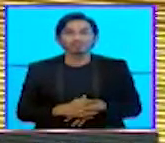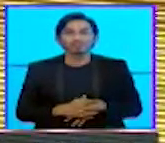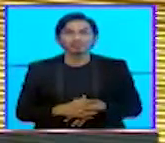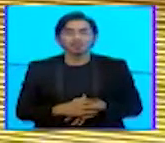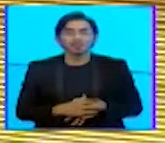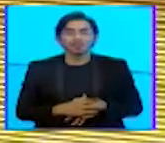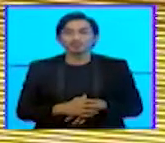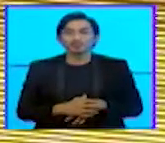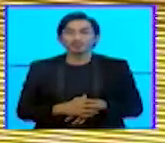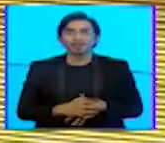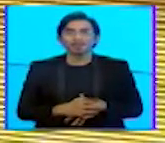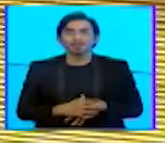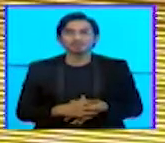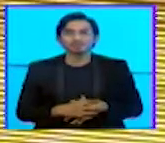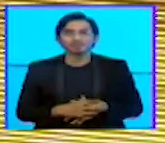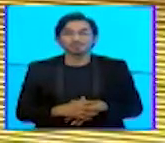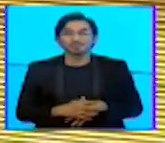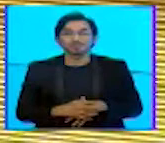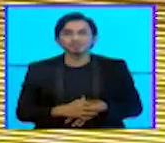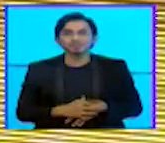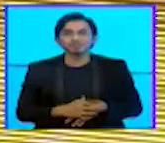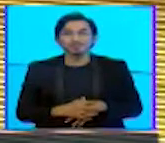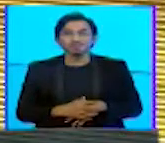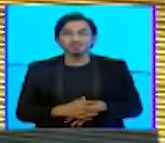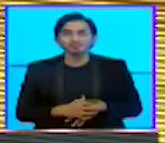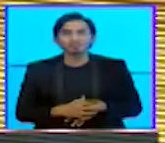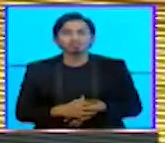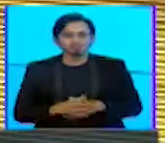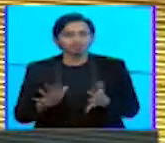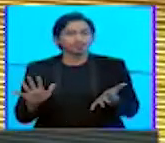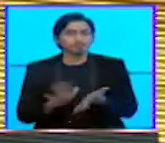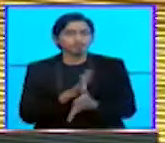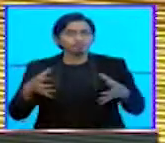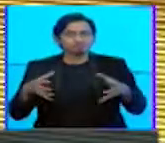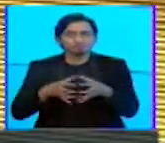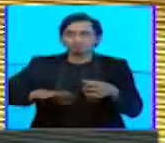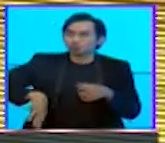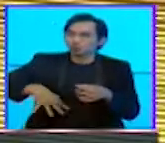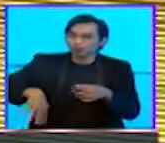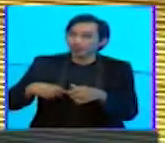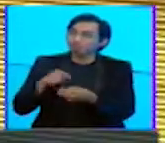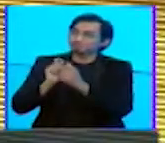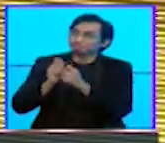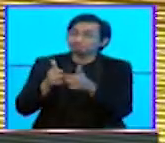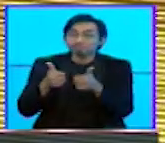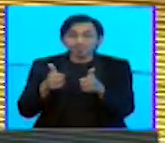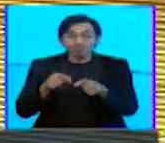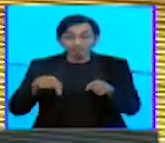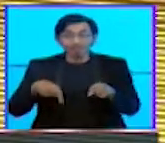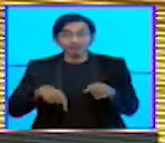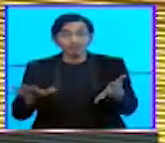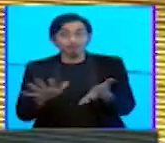sudah menjadi tradisi Hari Raya Idul Fitri merupakan momen berkumpul bersama keluarga. Dan Lebaran kali ini merupakan kali kedua